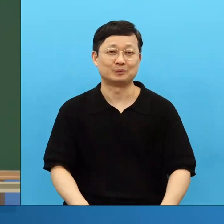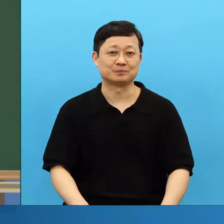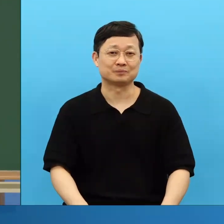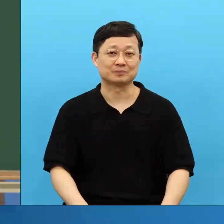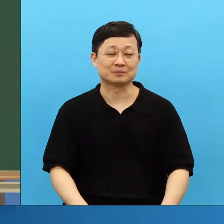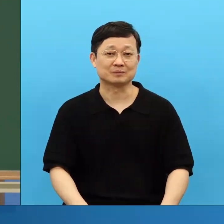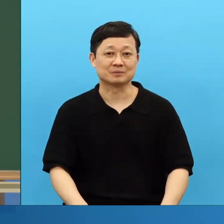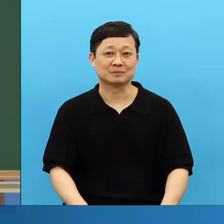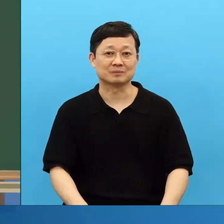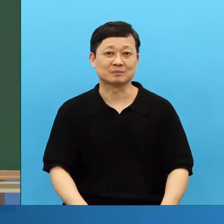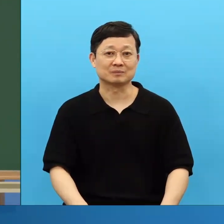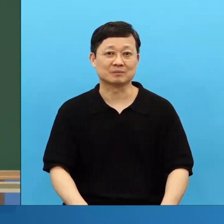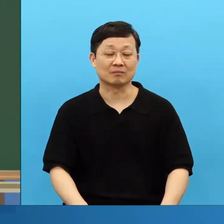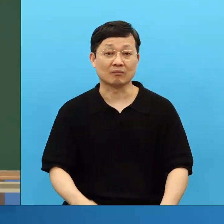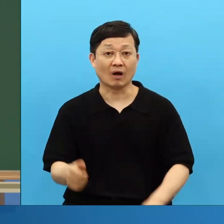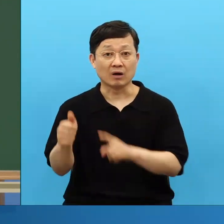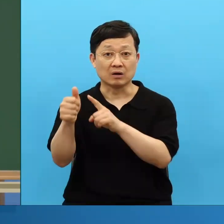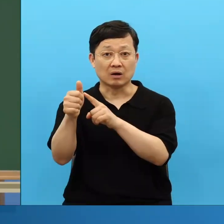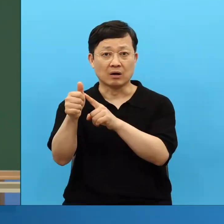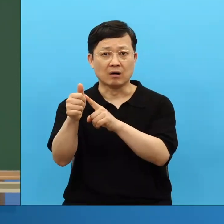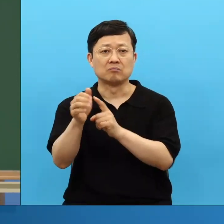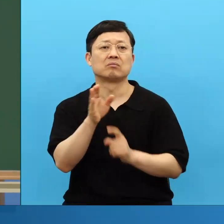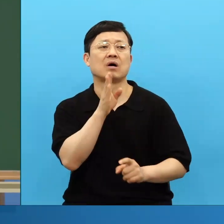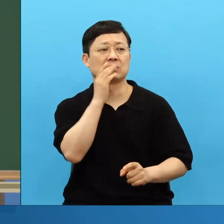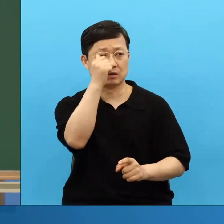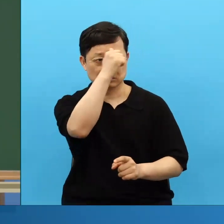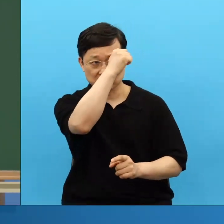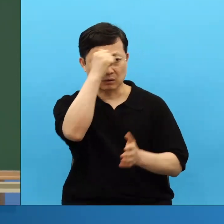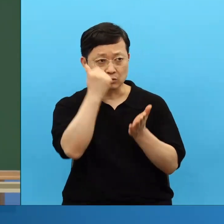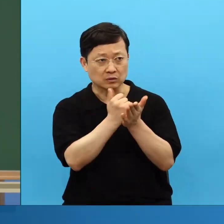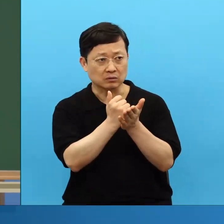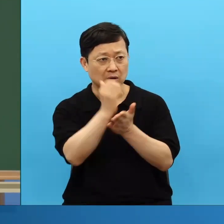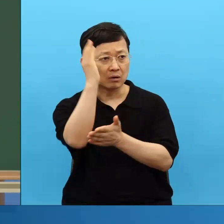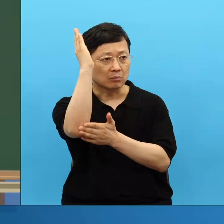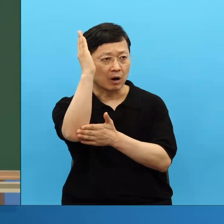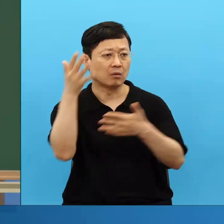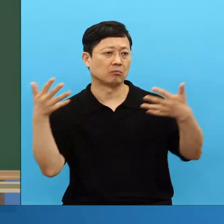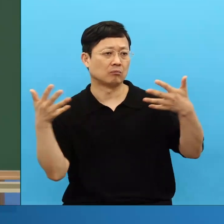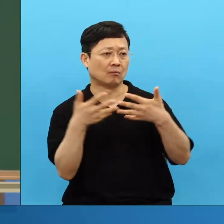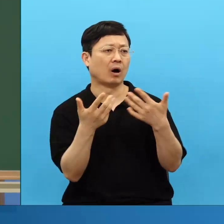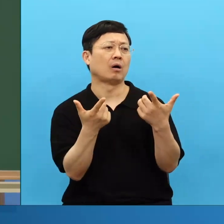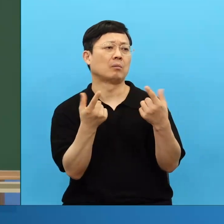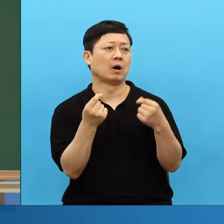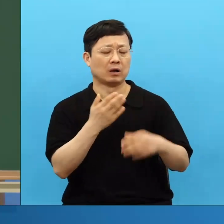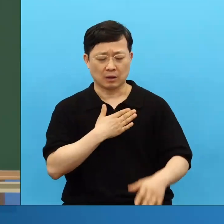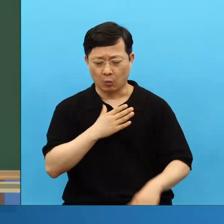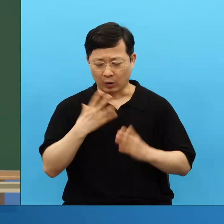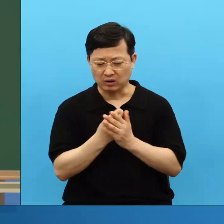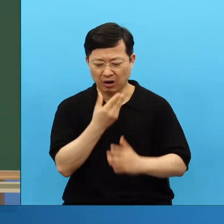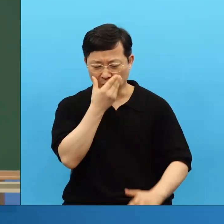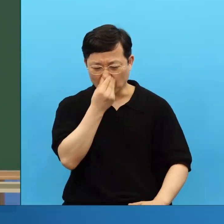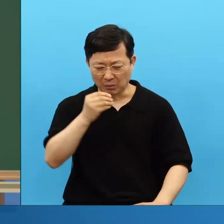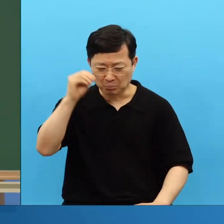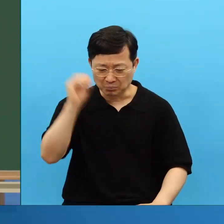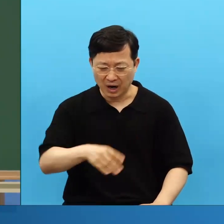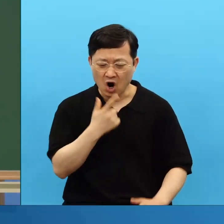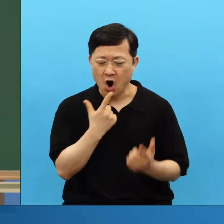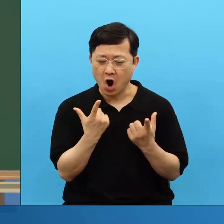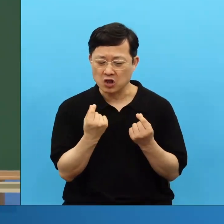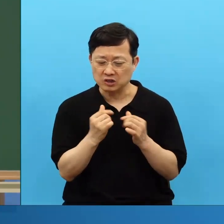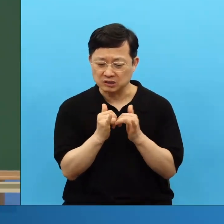일주일 정도 지나서 탁 정신이 돌아오는데 그렇네. 나 같은 쓰레기를 하나님이 건지셨는데 내가 누구를